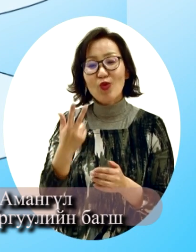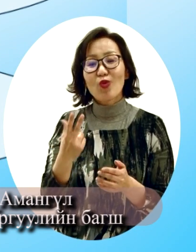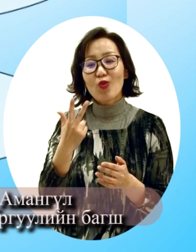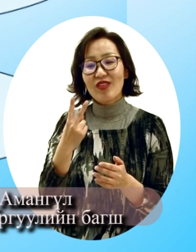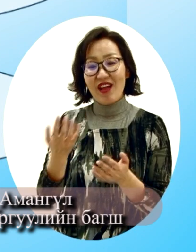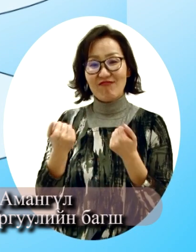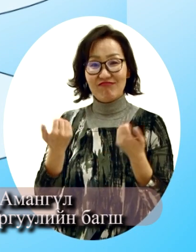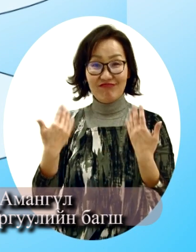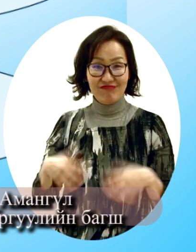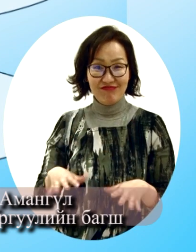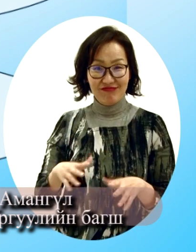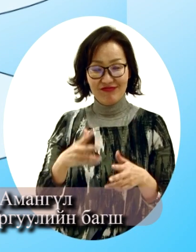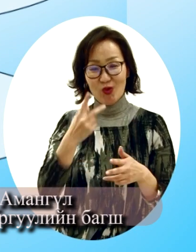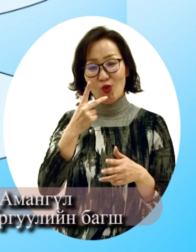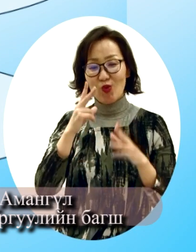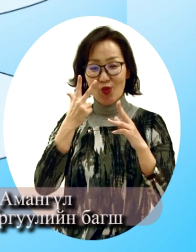сыйлай отырыңдар.